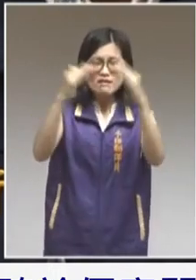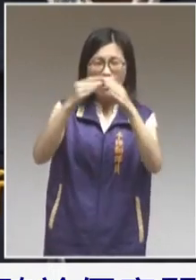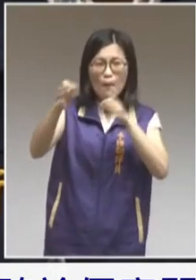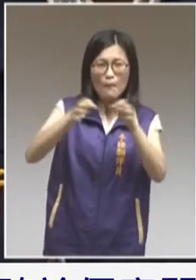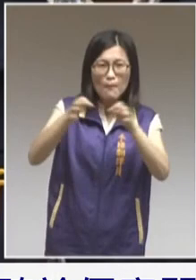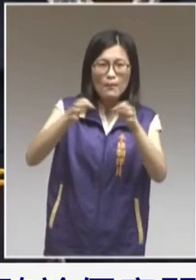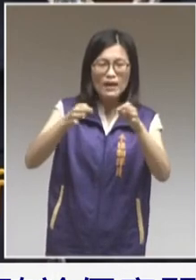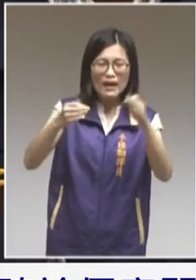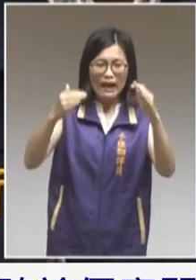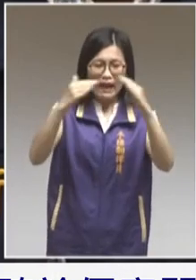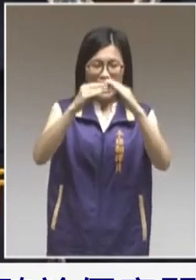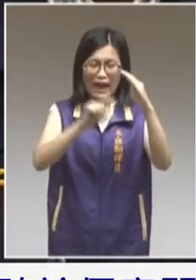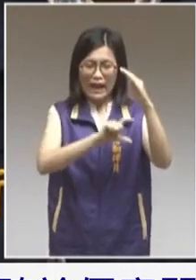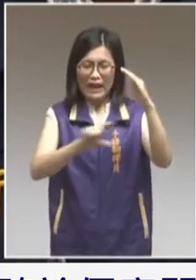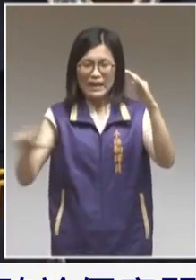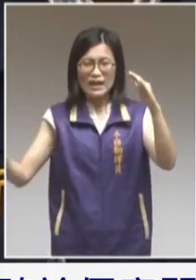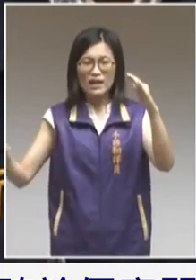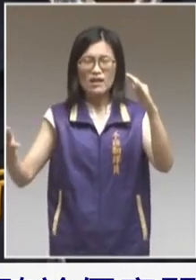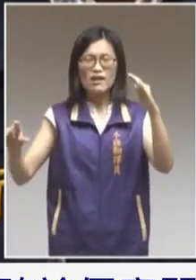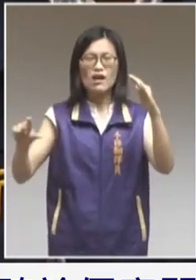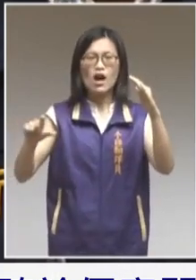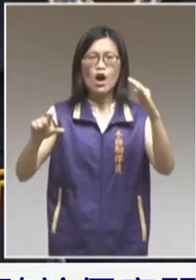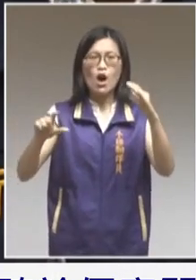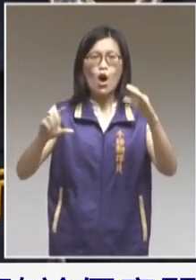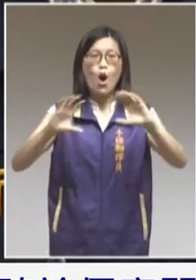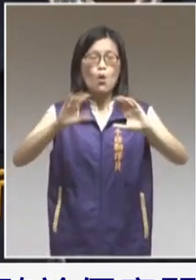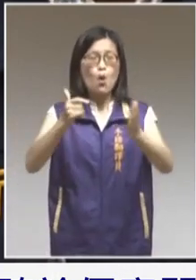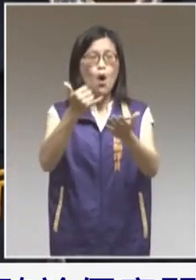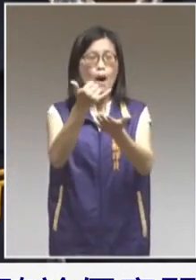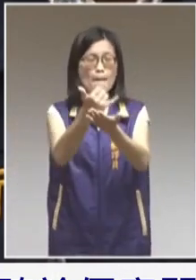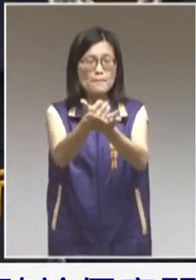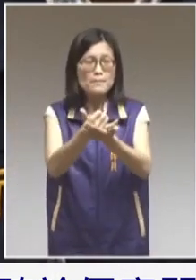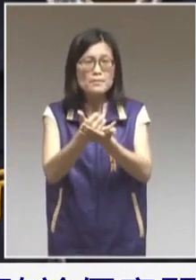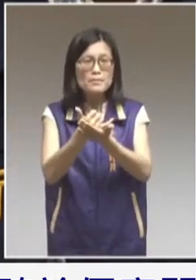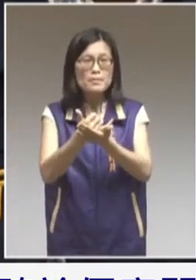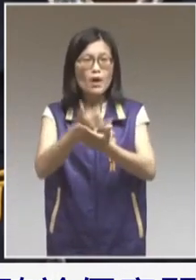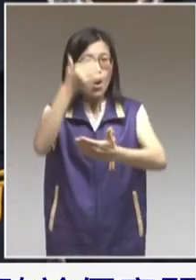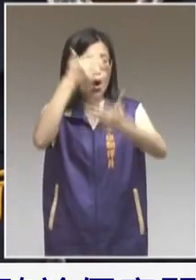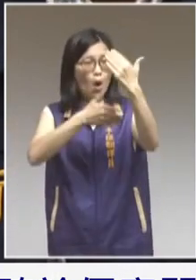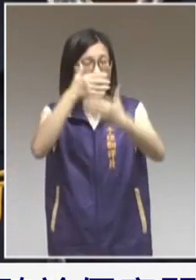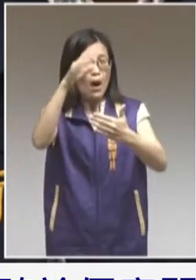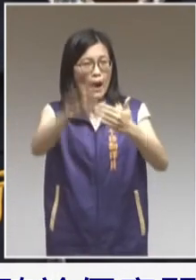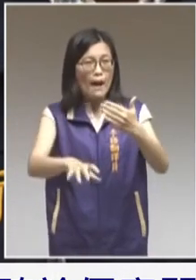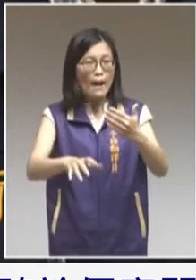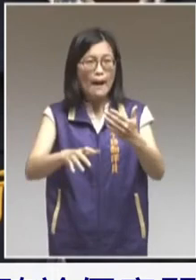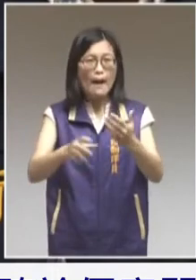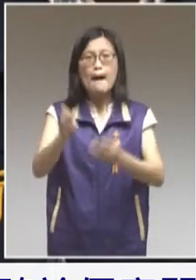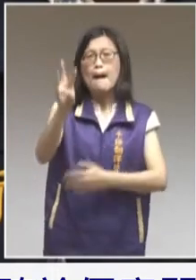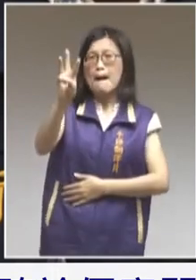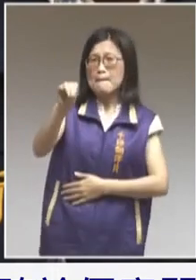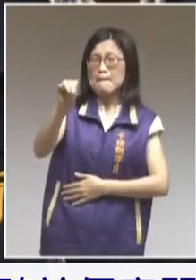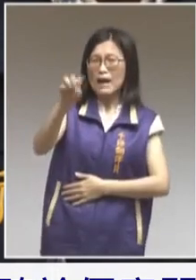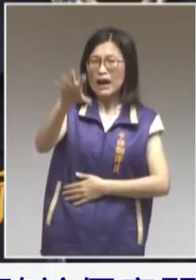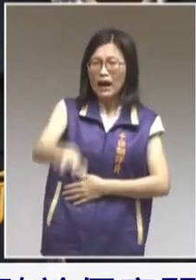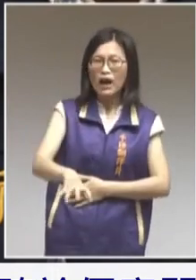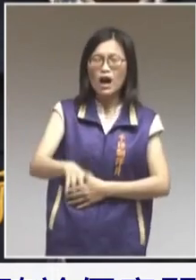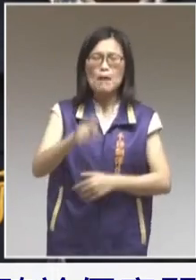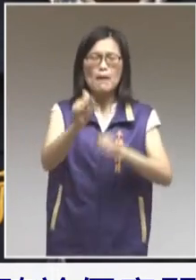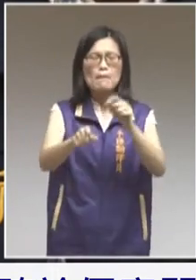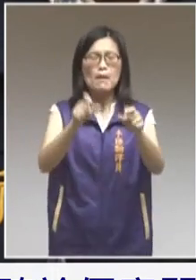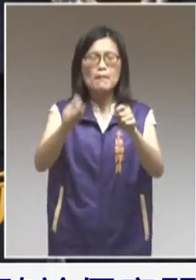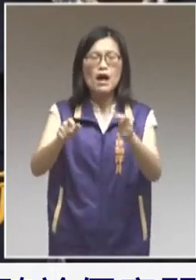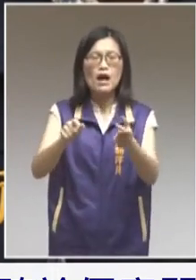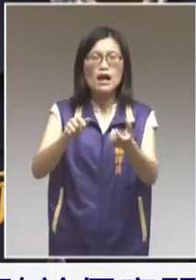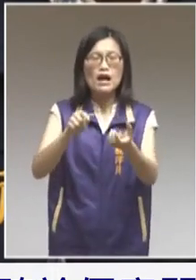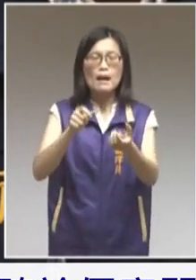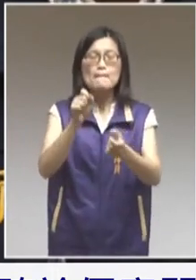斜区，那国宾影城以及麦当劳，还有购物广场鞋店